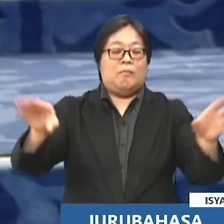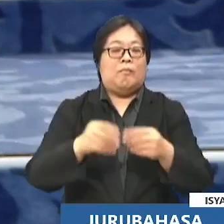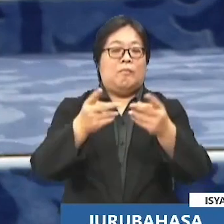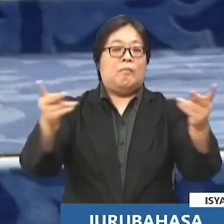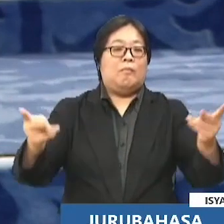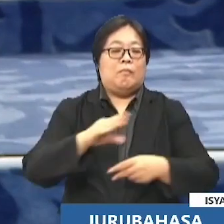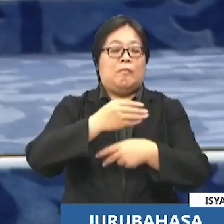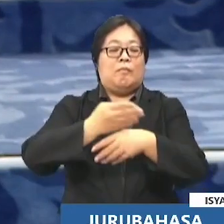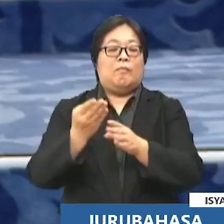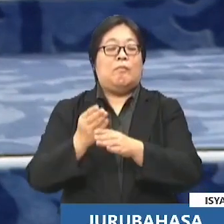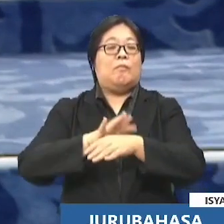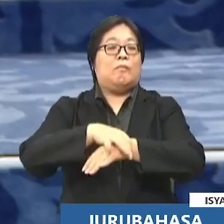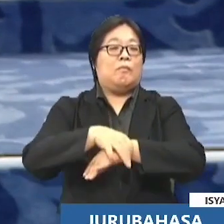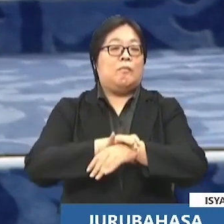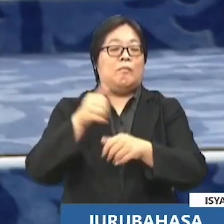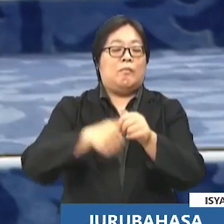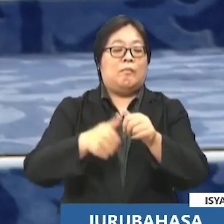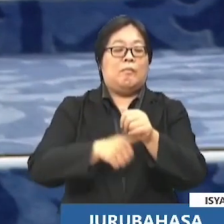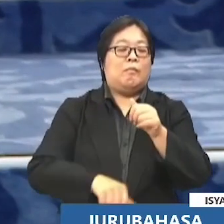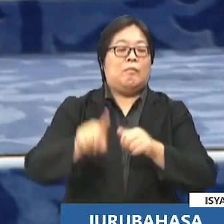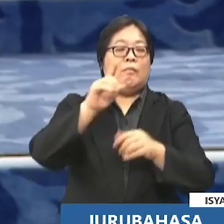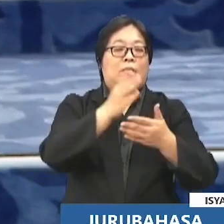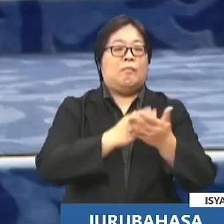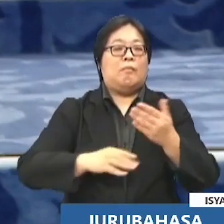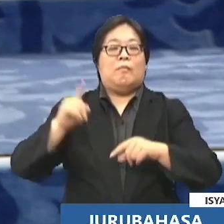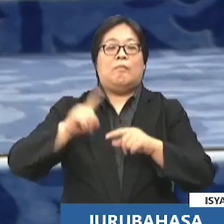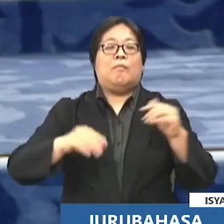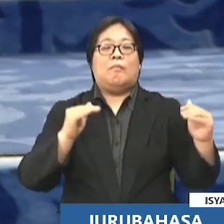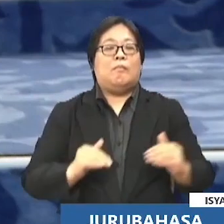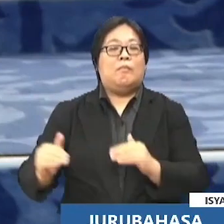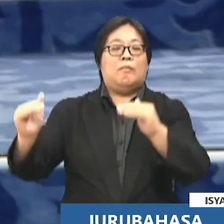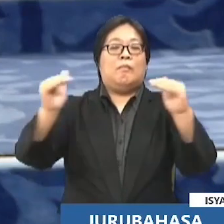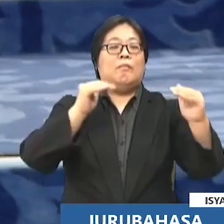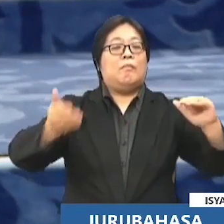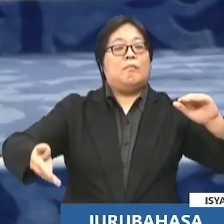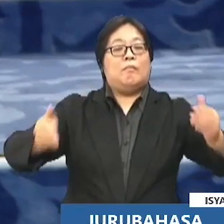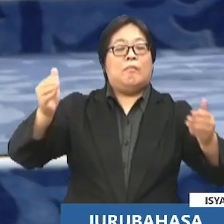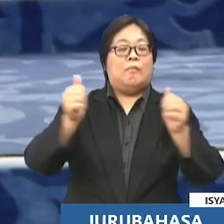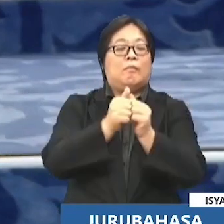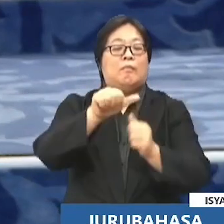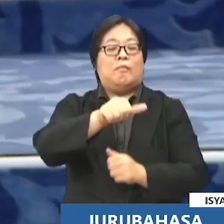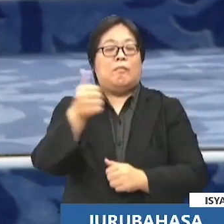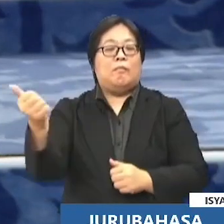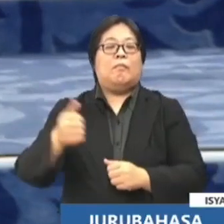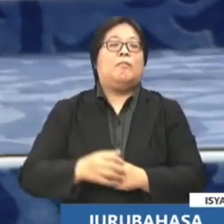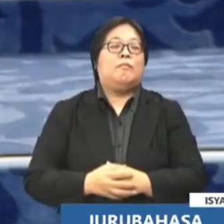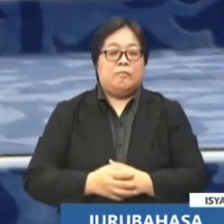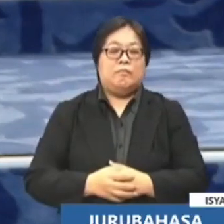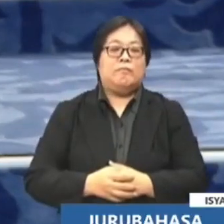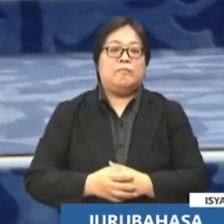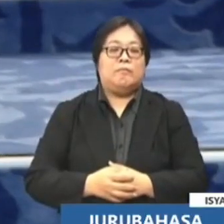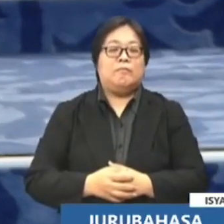bentuk geografis setiap satu bagian tidak boleh disamakan atau dibandingkan dengan bagian yang lain